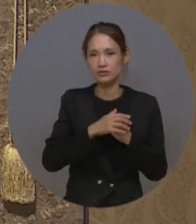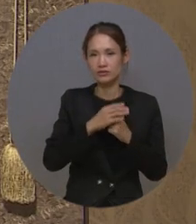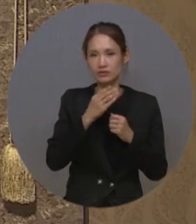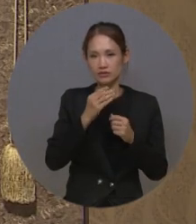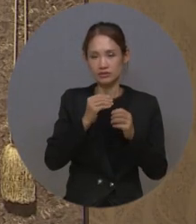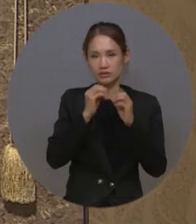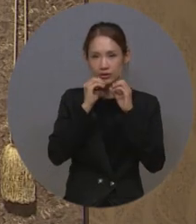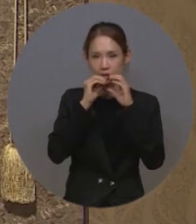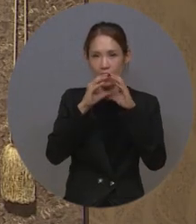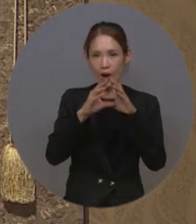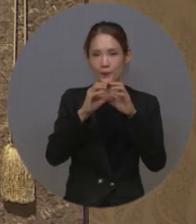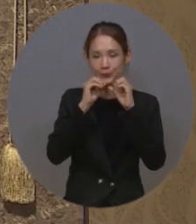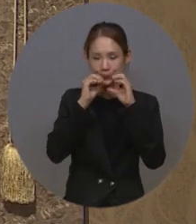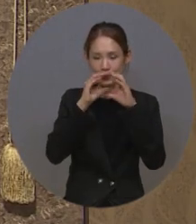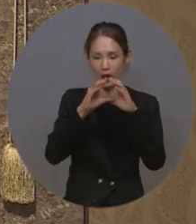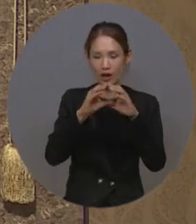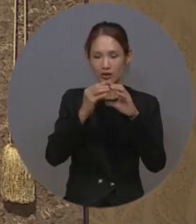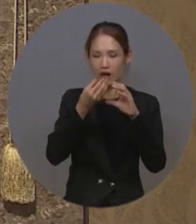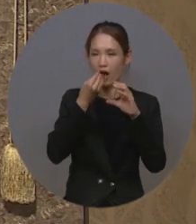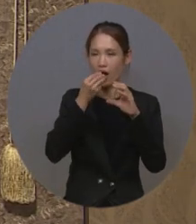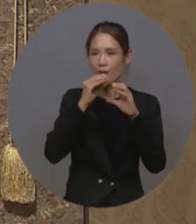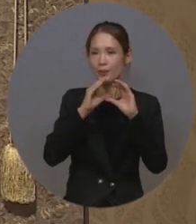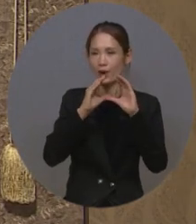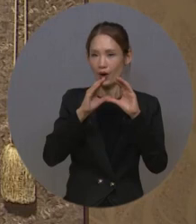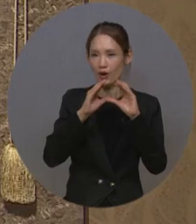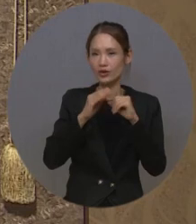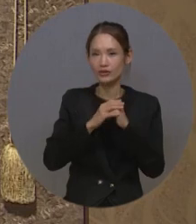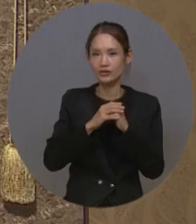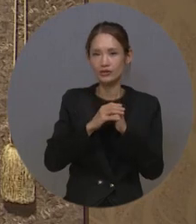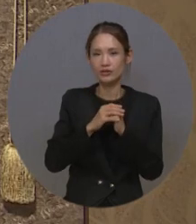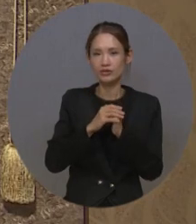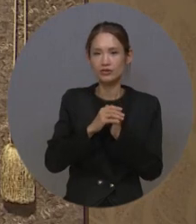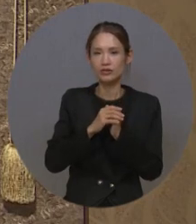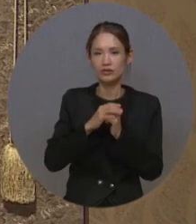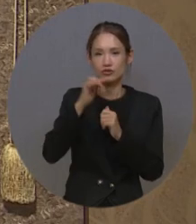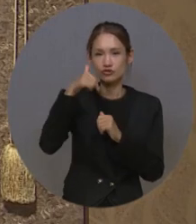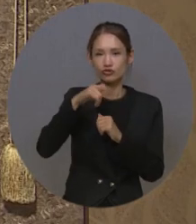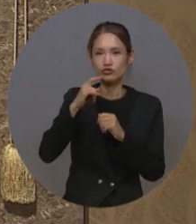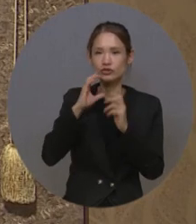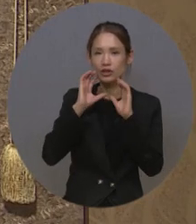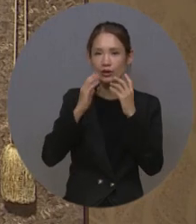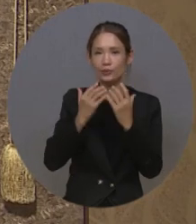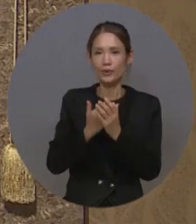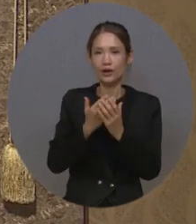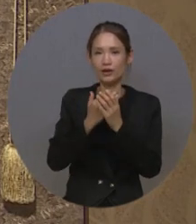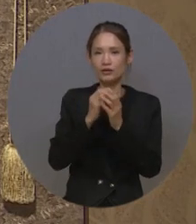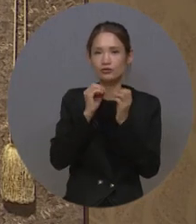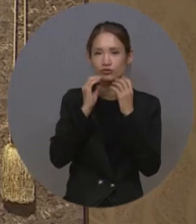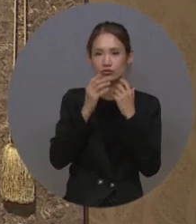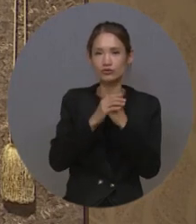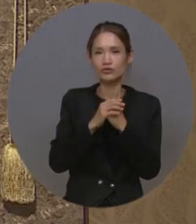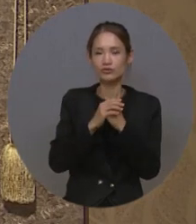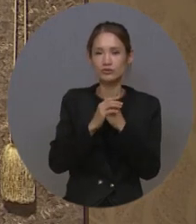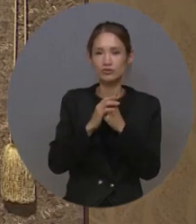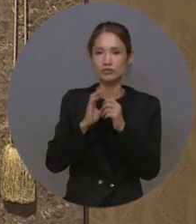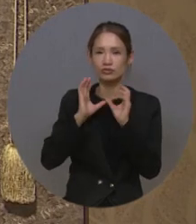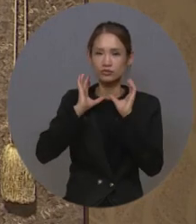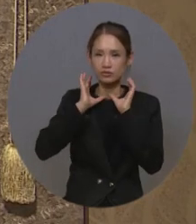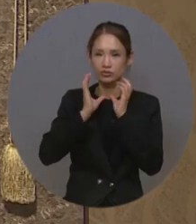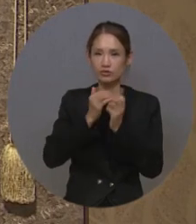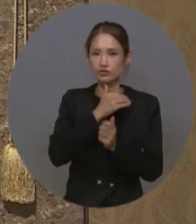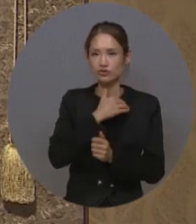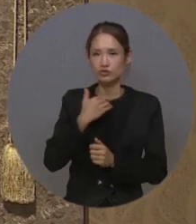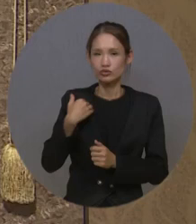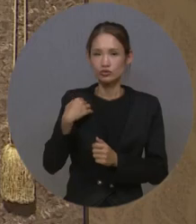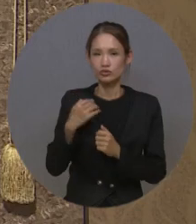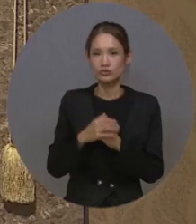여기서 밀어내면서 이렇게 들어가기 네. 때문에 구강 발달이 이렇게 나와요. 그럼 뒤쪽 기도가 충분히